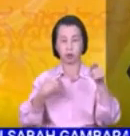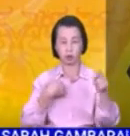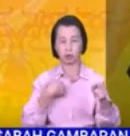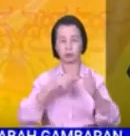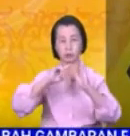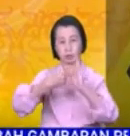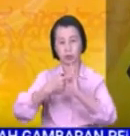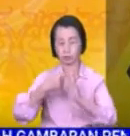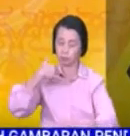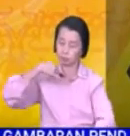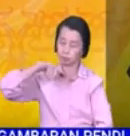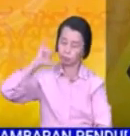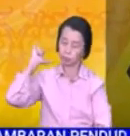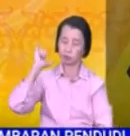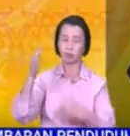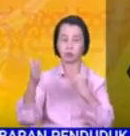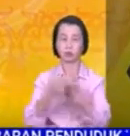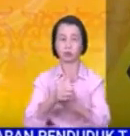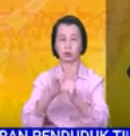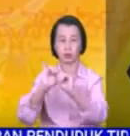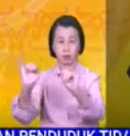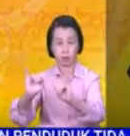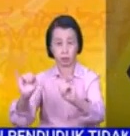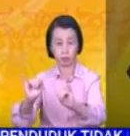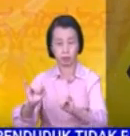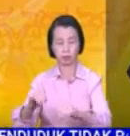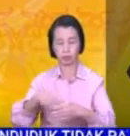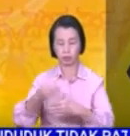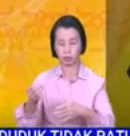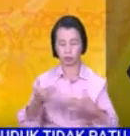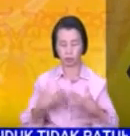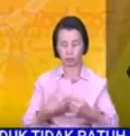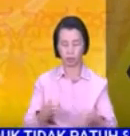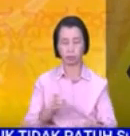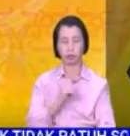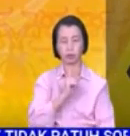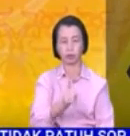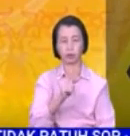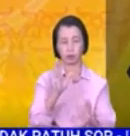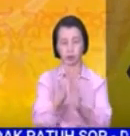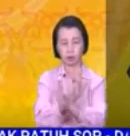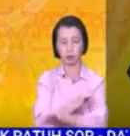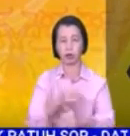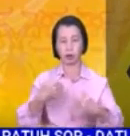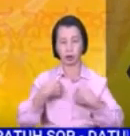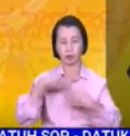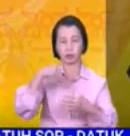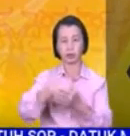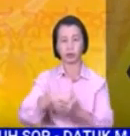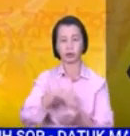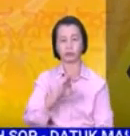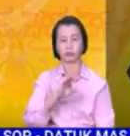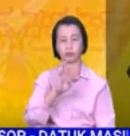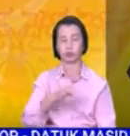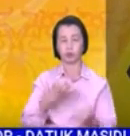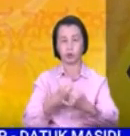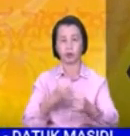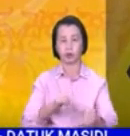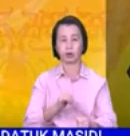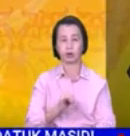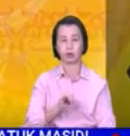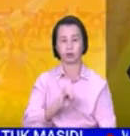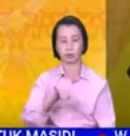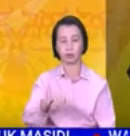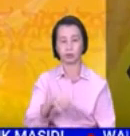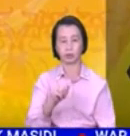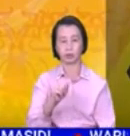tersebut berkuat kuasa semalam hingga Isnin depan dikeluarkan oleh Majlis Islam Sarawak dan dimuat naik di laman Facebook Jabatan Kemajuan